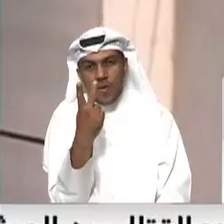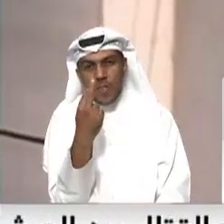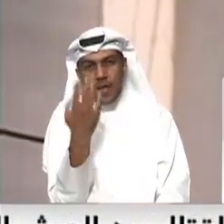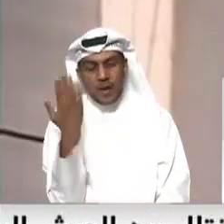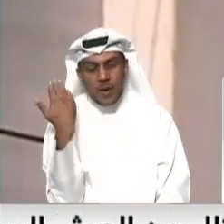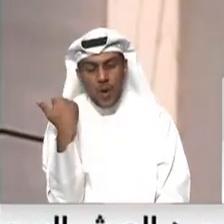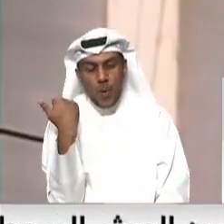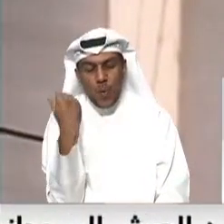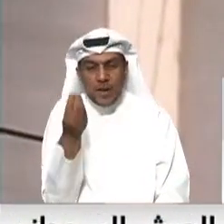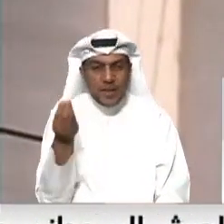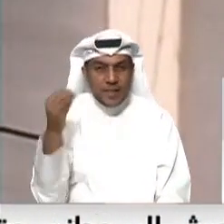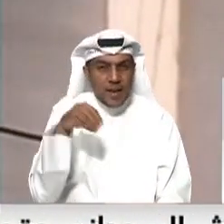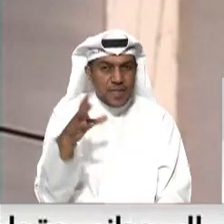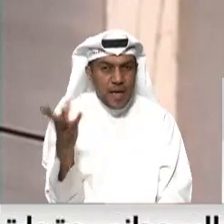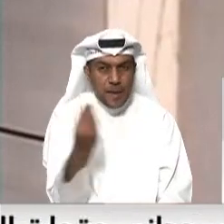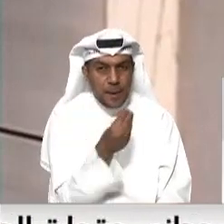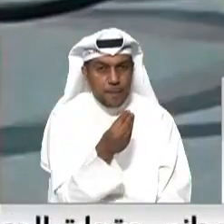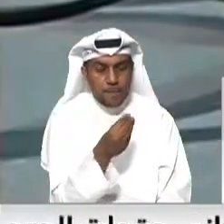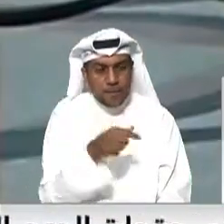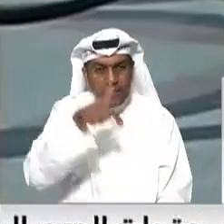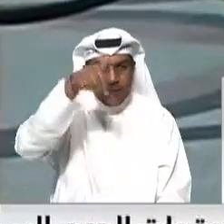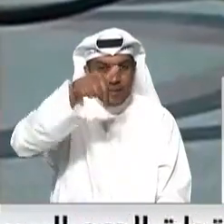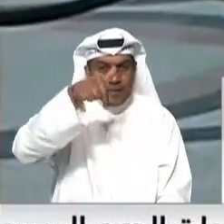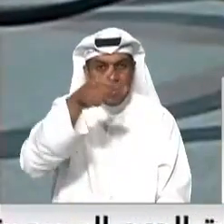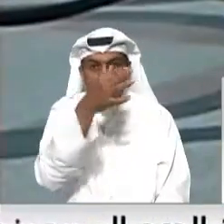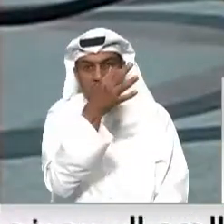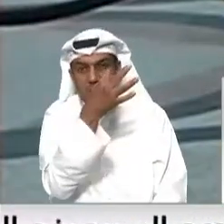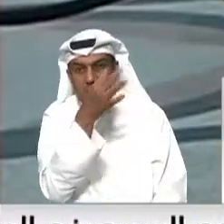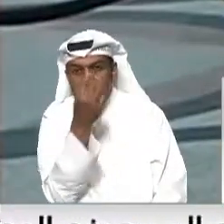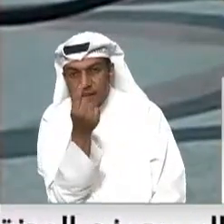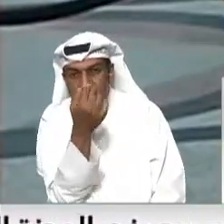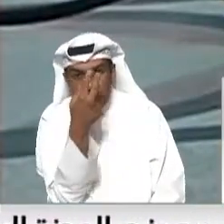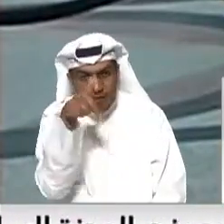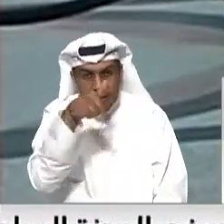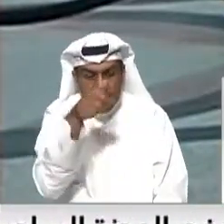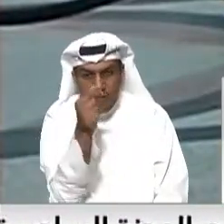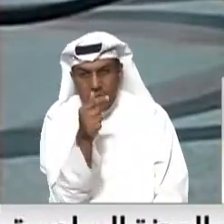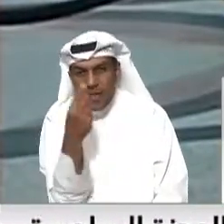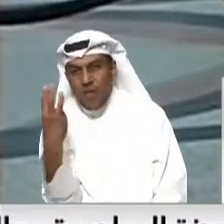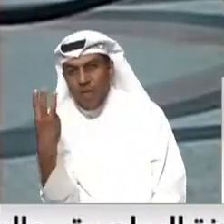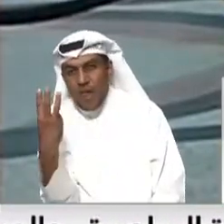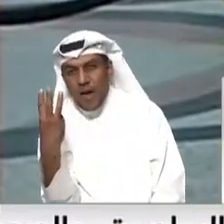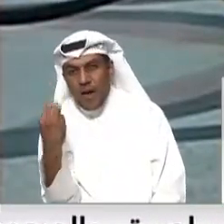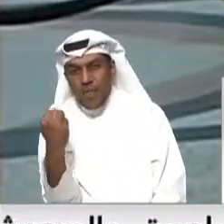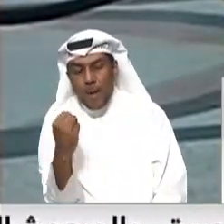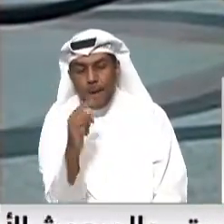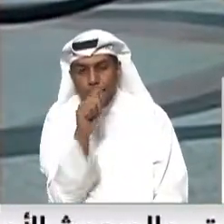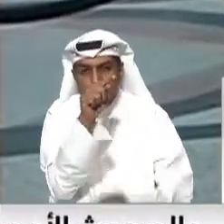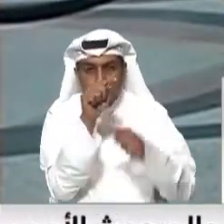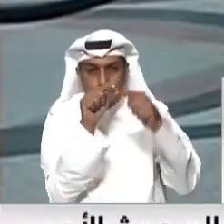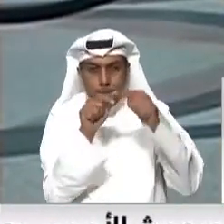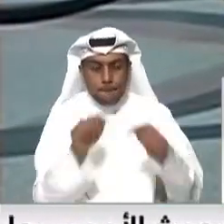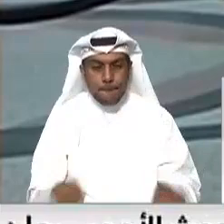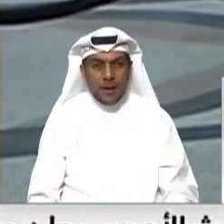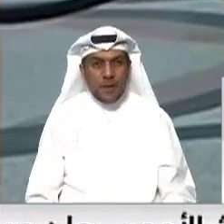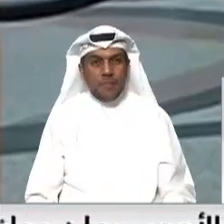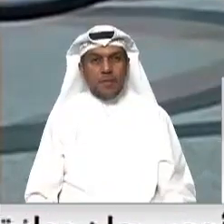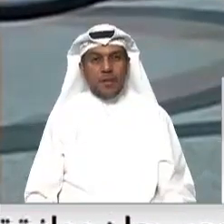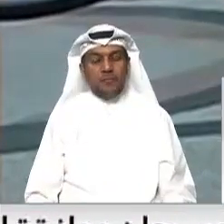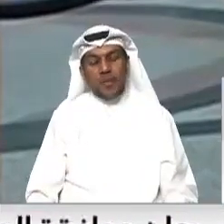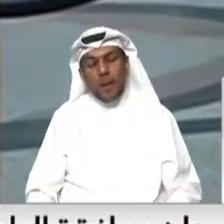زياده بلغت بنحو سته وثلاثه اعشار بالمئه ويمثل صافي الاصول الاجنبيه